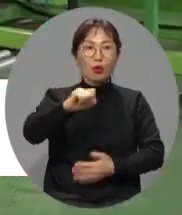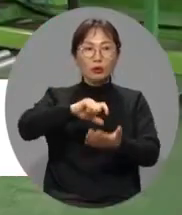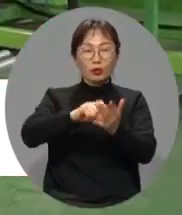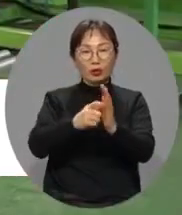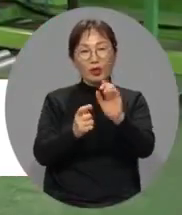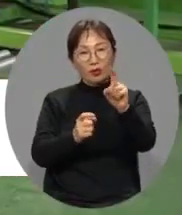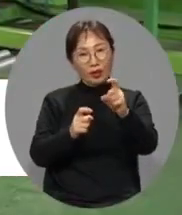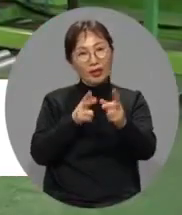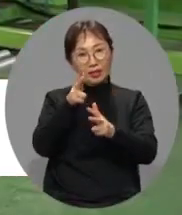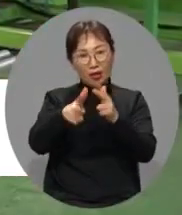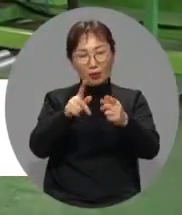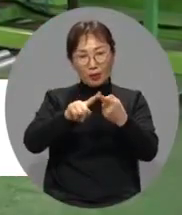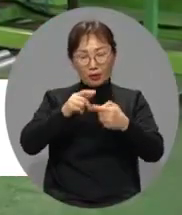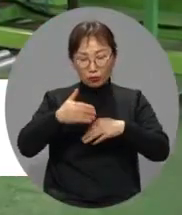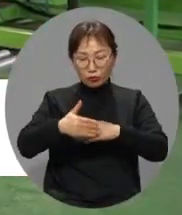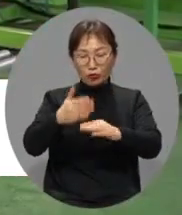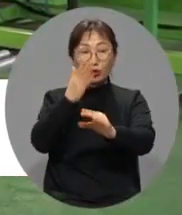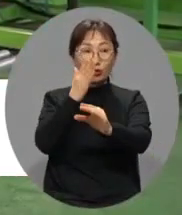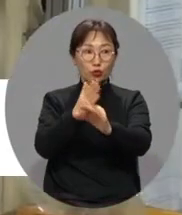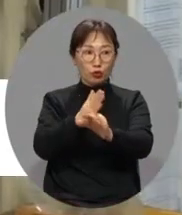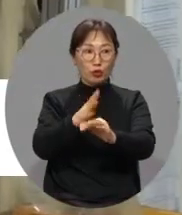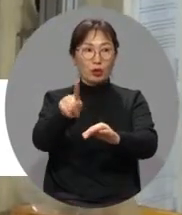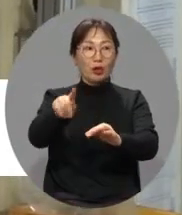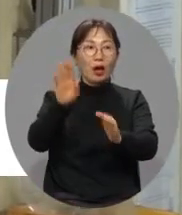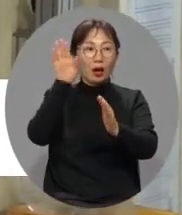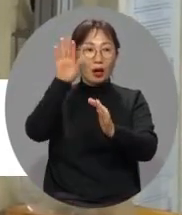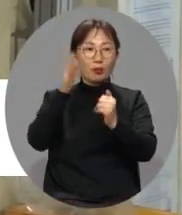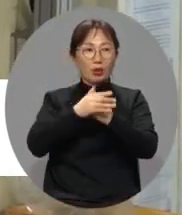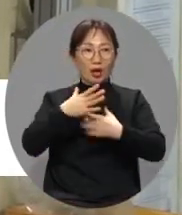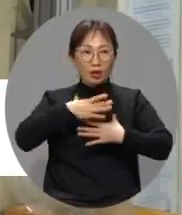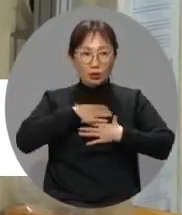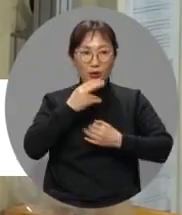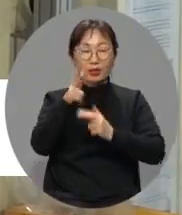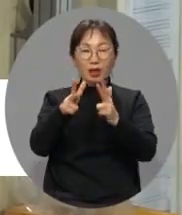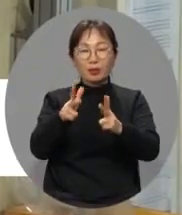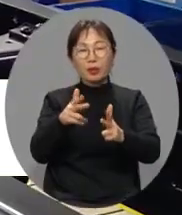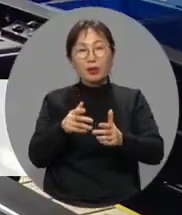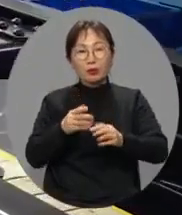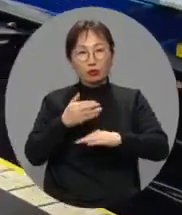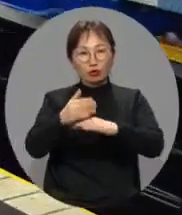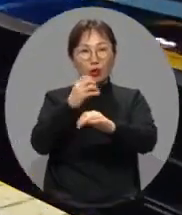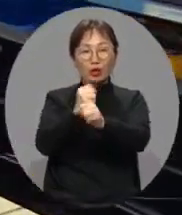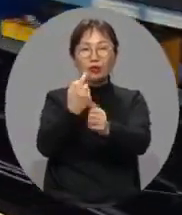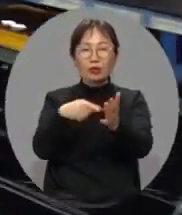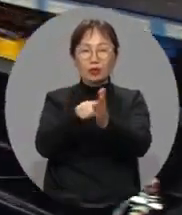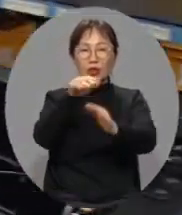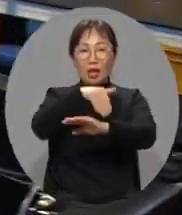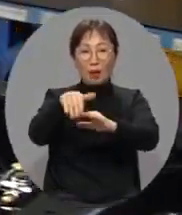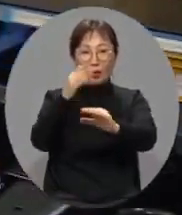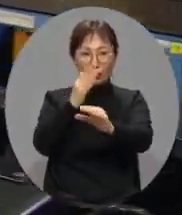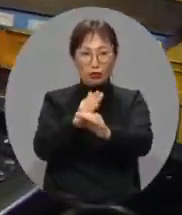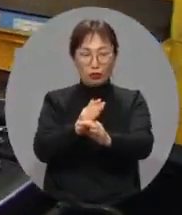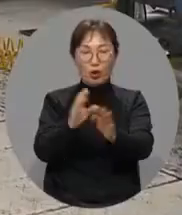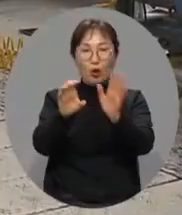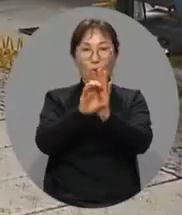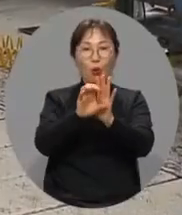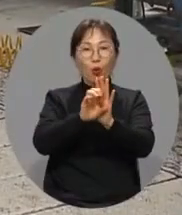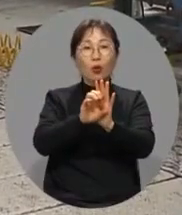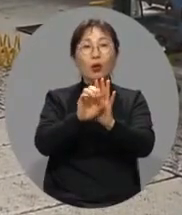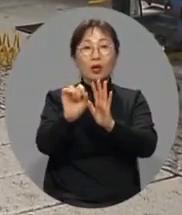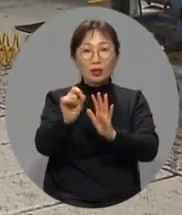하고 있고요. 벤더사들이 안정적으로 지금 사업을 영위할 수 있게끔 지금 지원을 하고 있습니다. 코로나19의 충격파